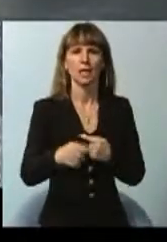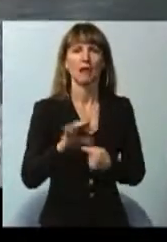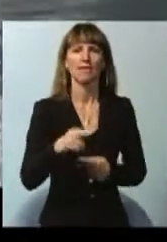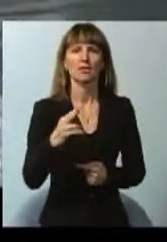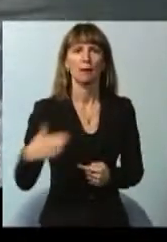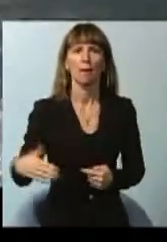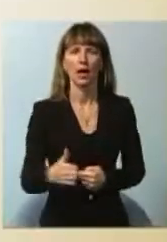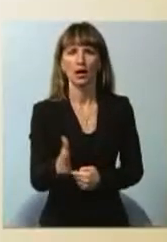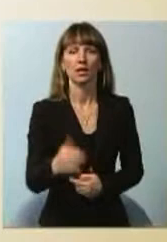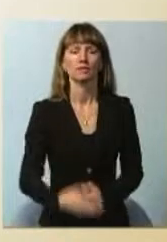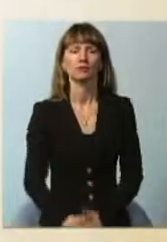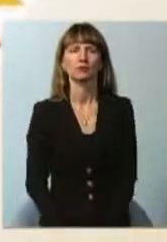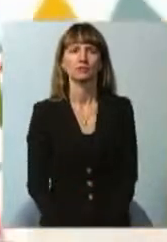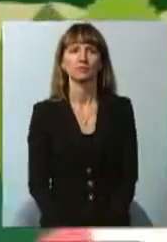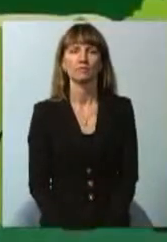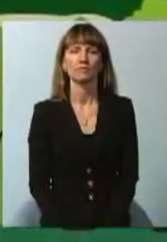берега.